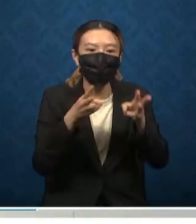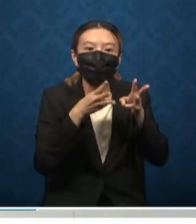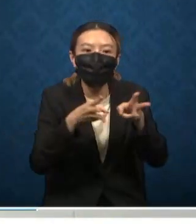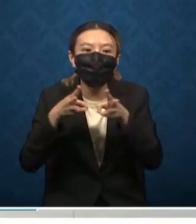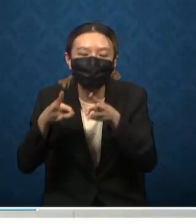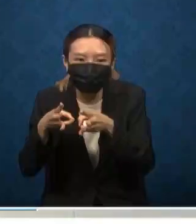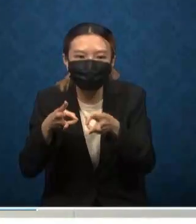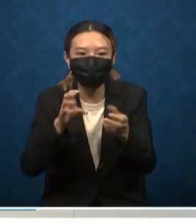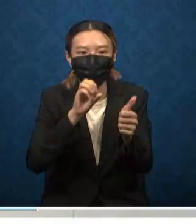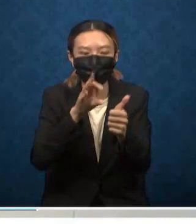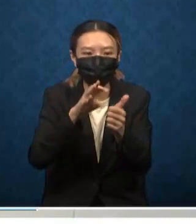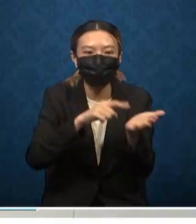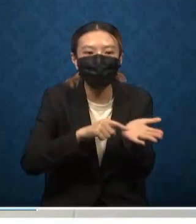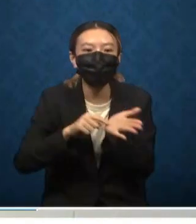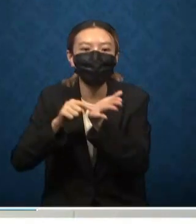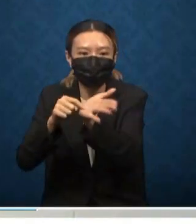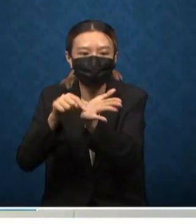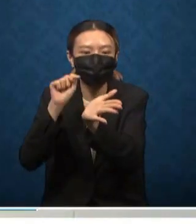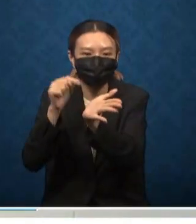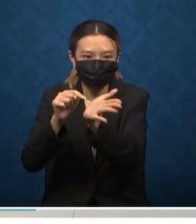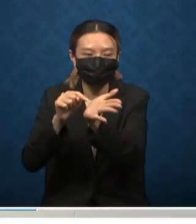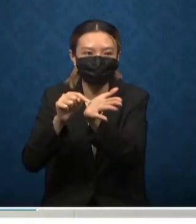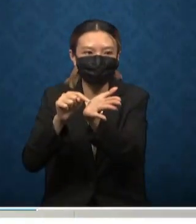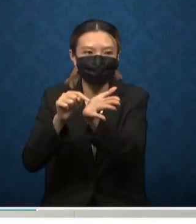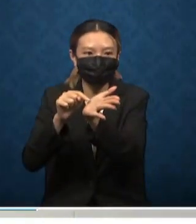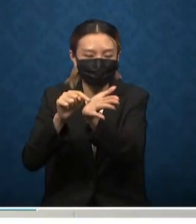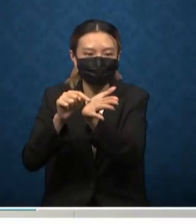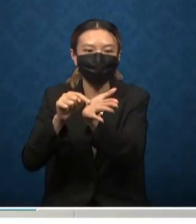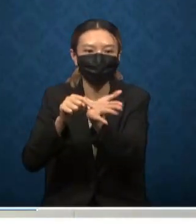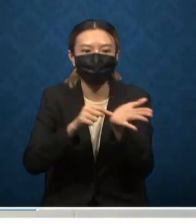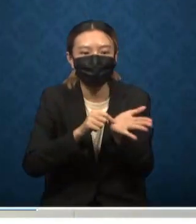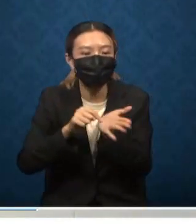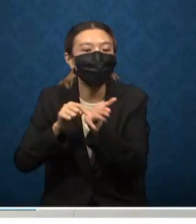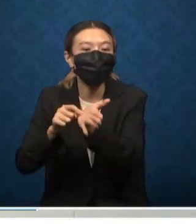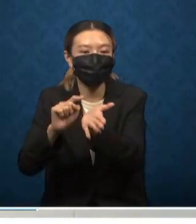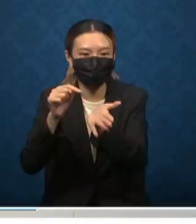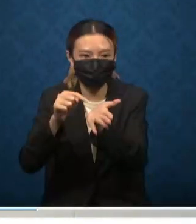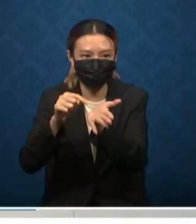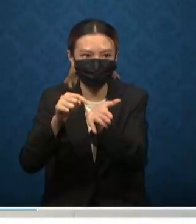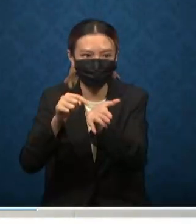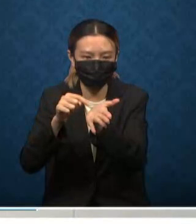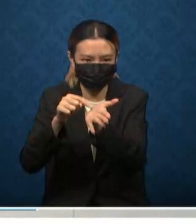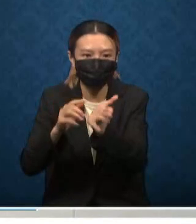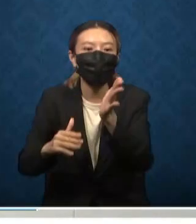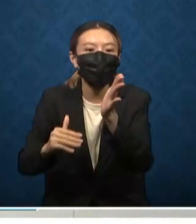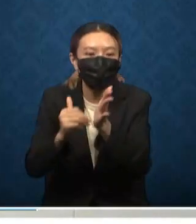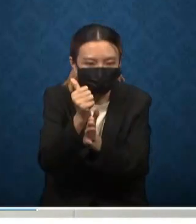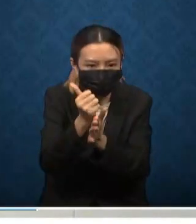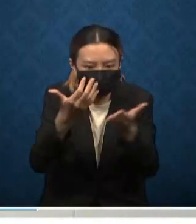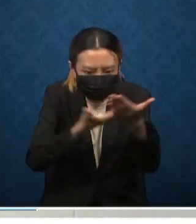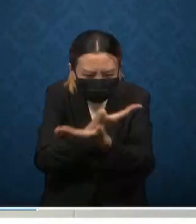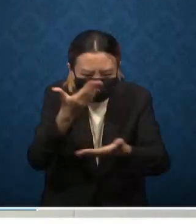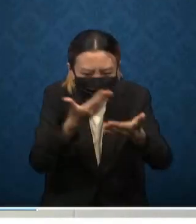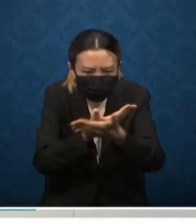ที่หน้าที่ค่าบริการการแรงงานได้ทำขึ้นและนำเสนอมาพร้อมนี้ได้ผ่านการที่นากัน